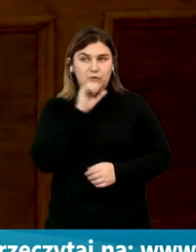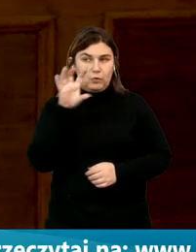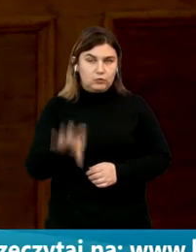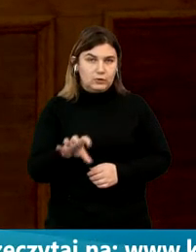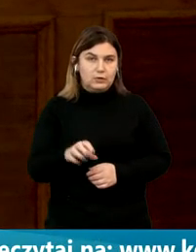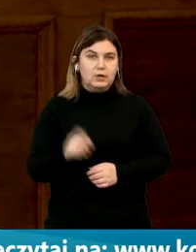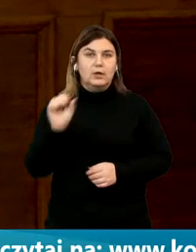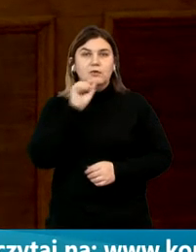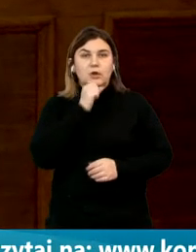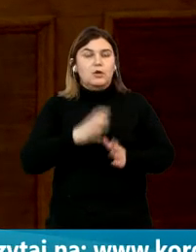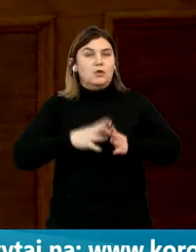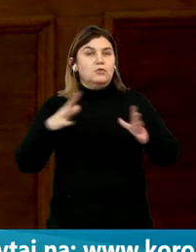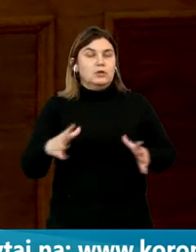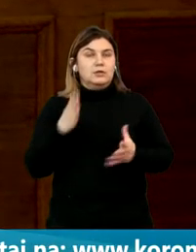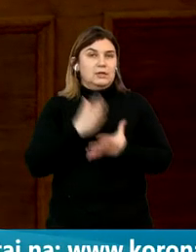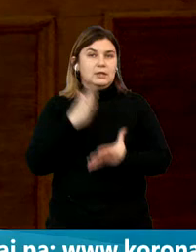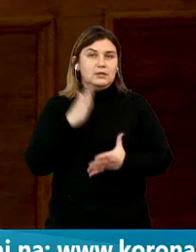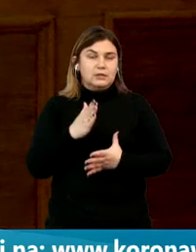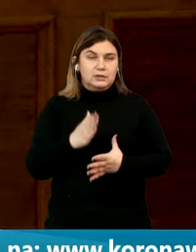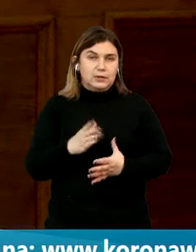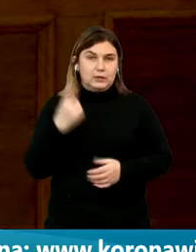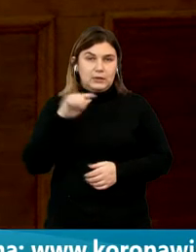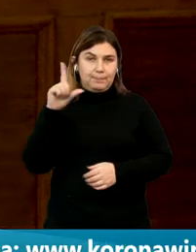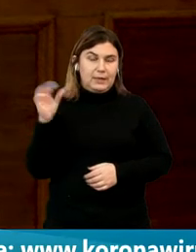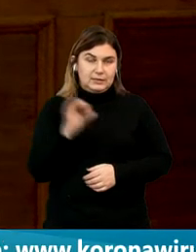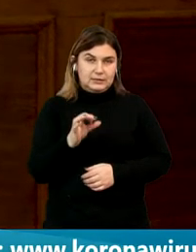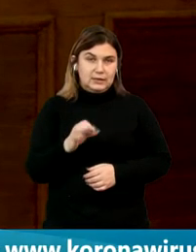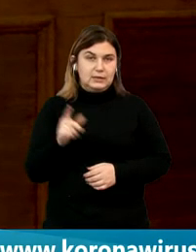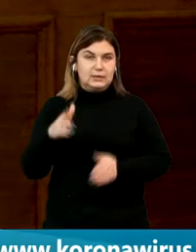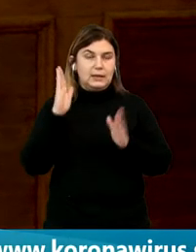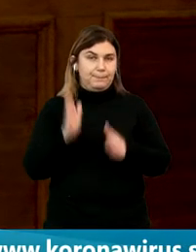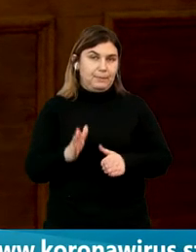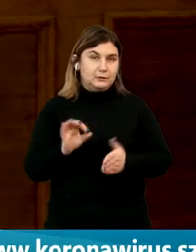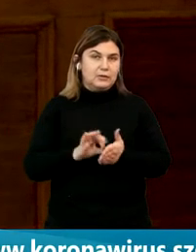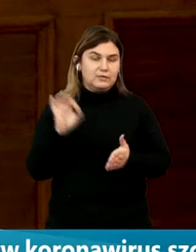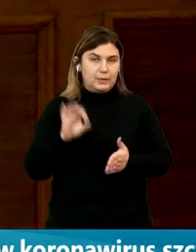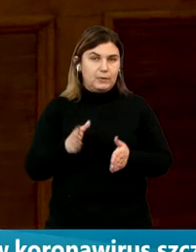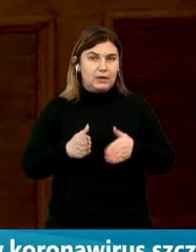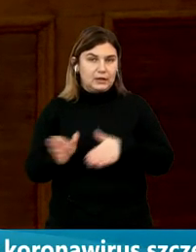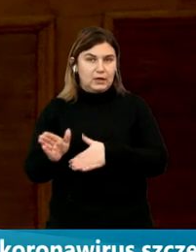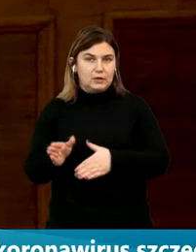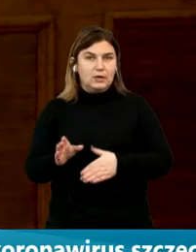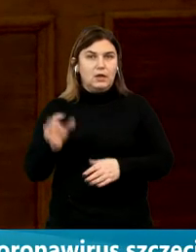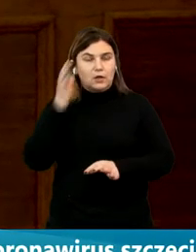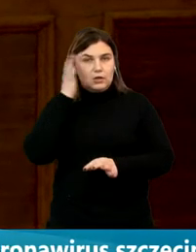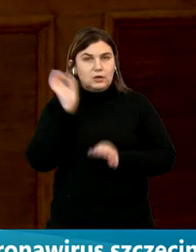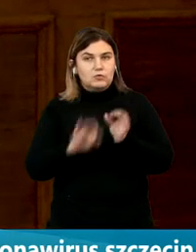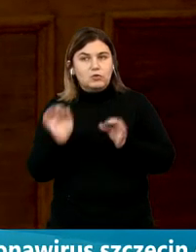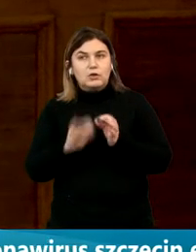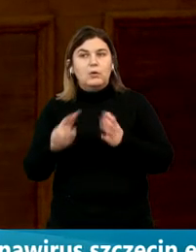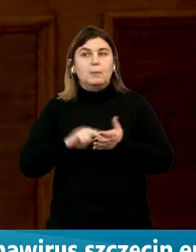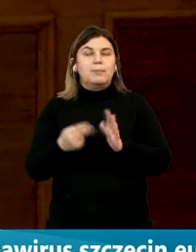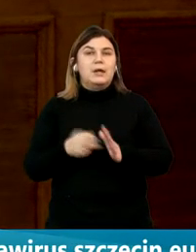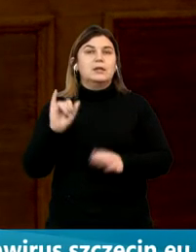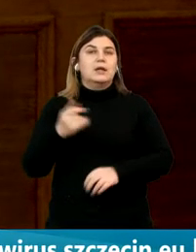seniorzy szerzej pojęci, nie tylko mieszkańcy DPS-u, więc taki będzie zapewne kierunek. Natomiast szczegóły, plan, jak długo ta operacja